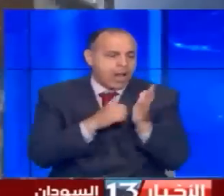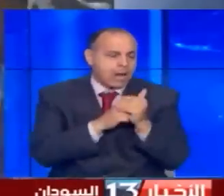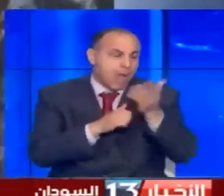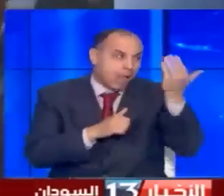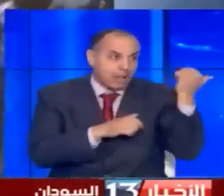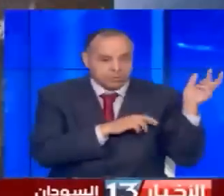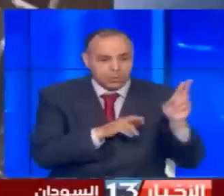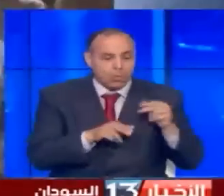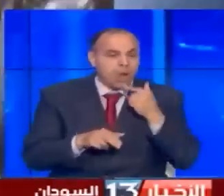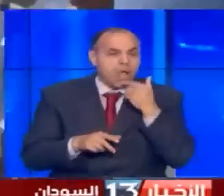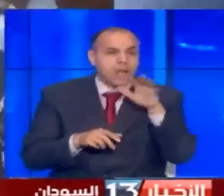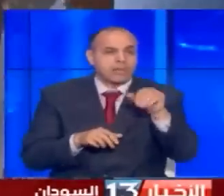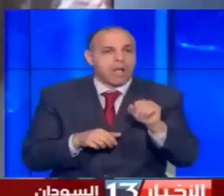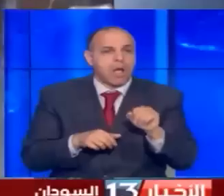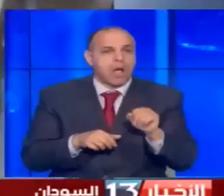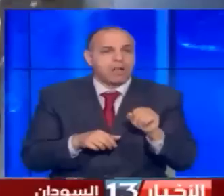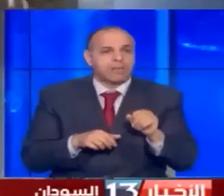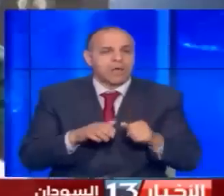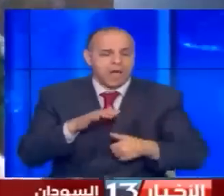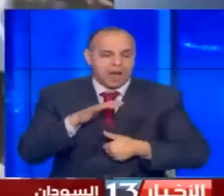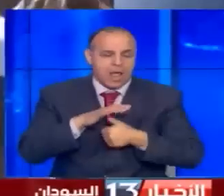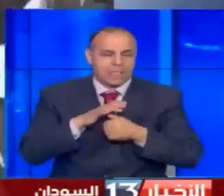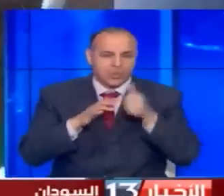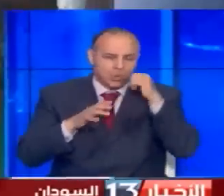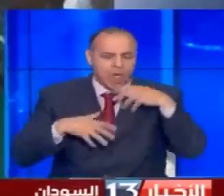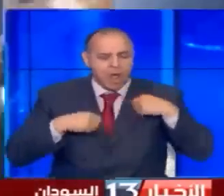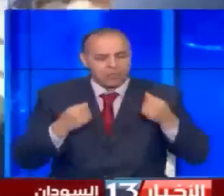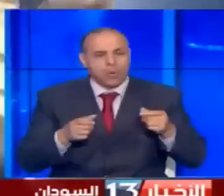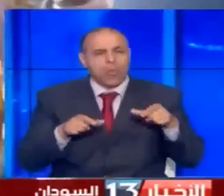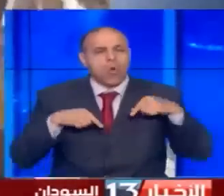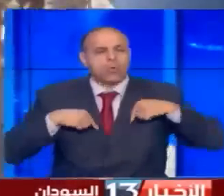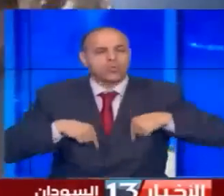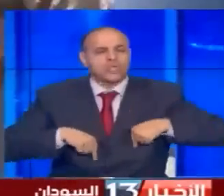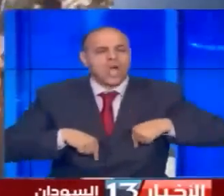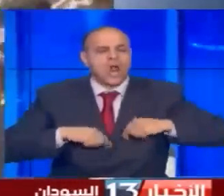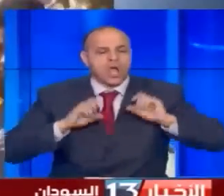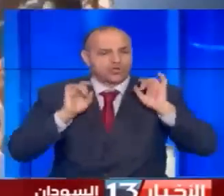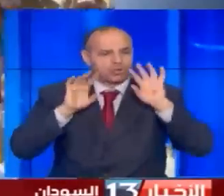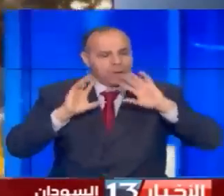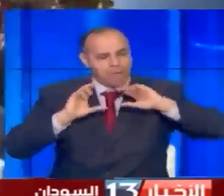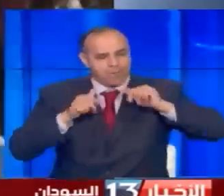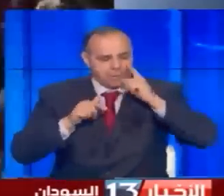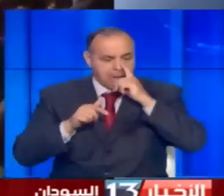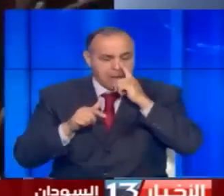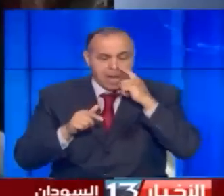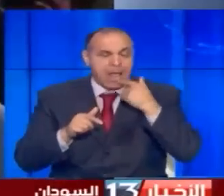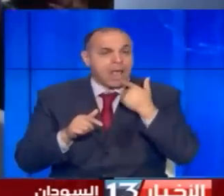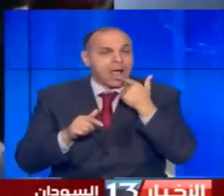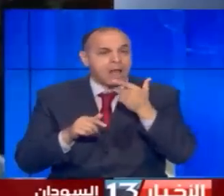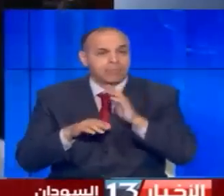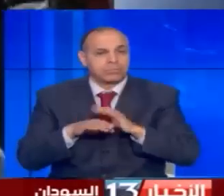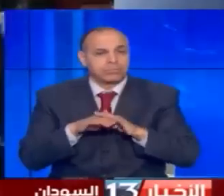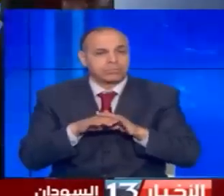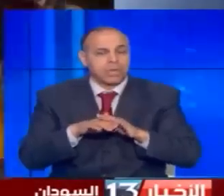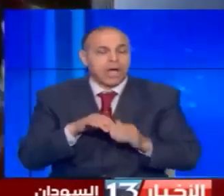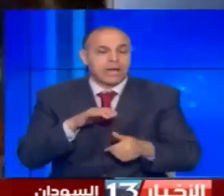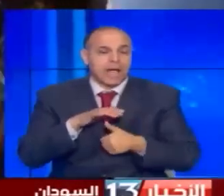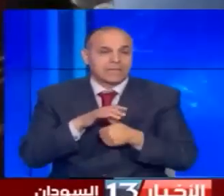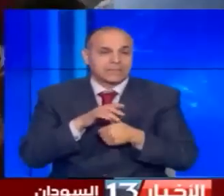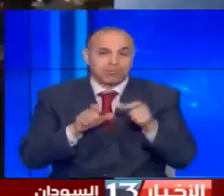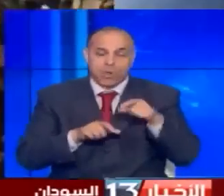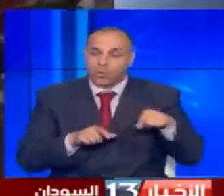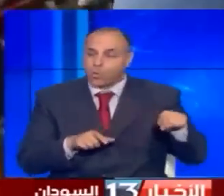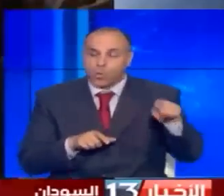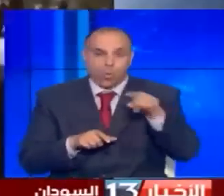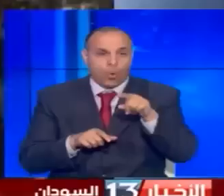الماضي، ودعت إلى استقالة عمر البشير وتشكيل حكومة انتقالية. من جانبه حذر البشير المواطنين